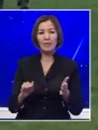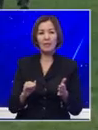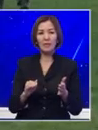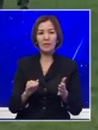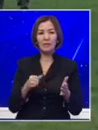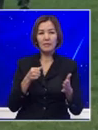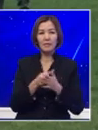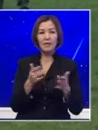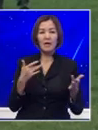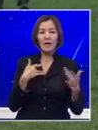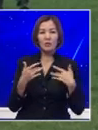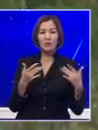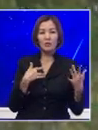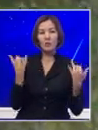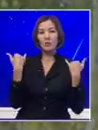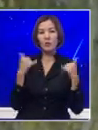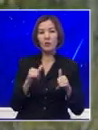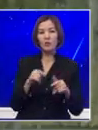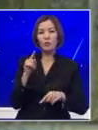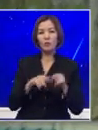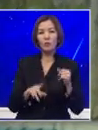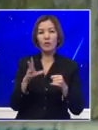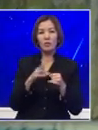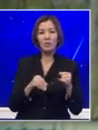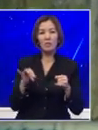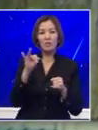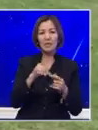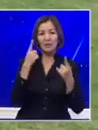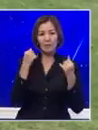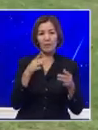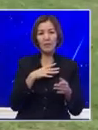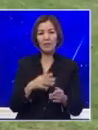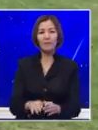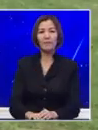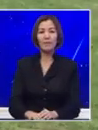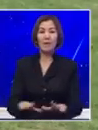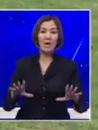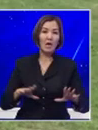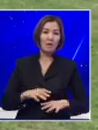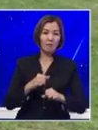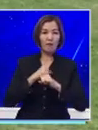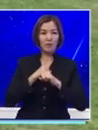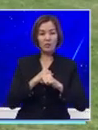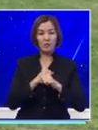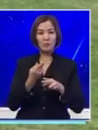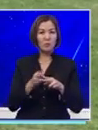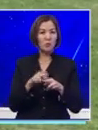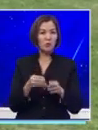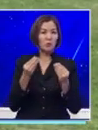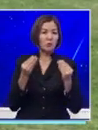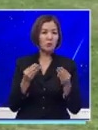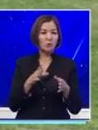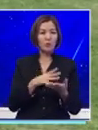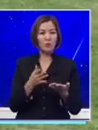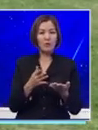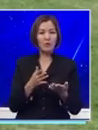дейін актерлердің өнеріне тәнті болып, туған жерінің тарихына тереңнен үңілді. Аттардың шабысы өте әсерлі болды. Дауыс